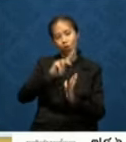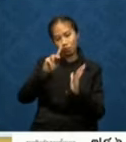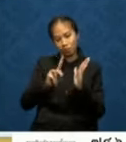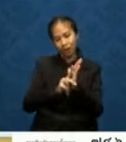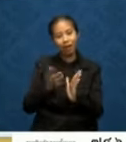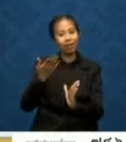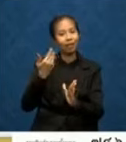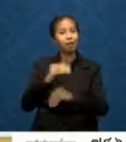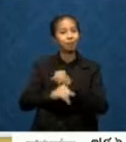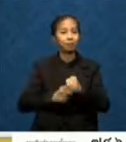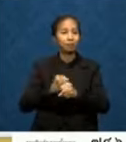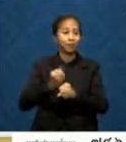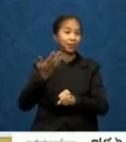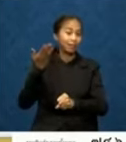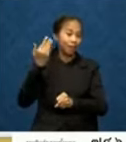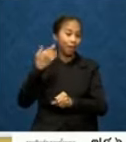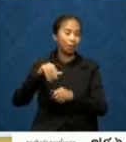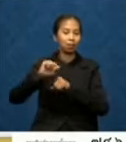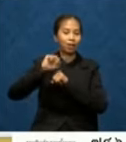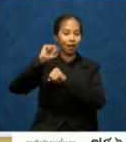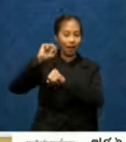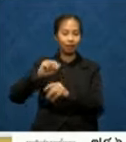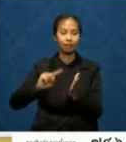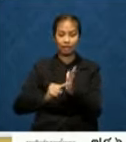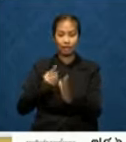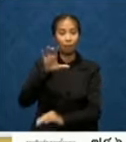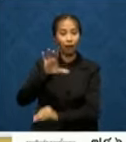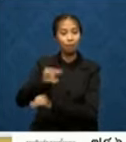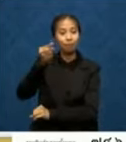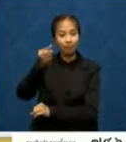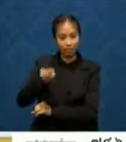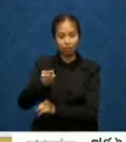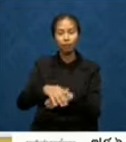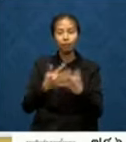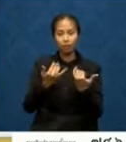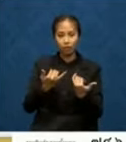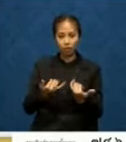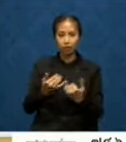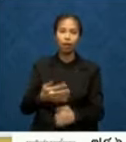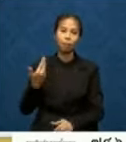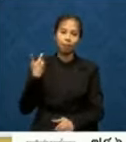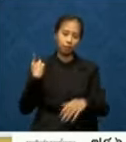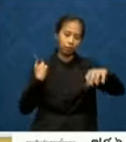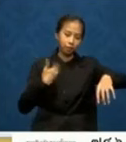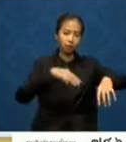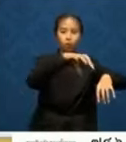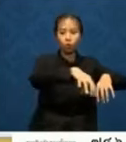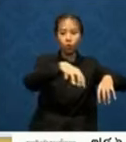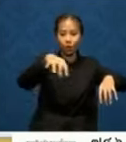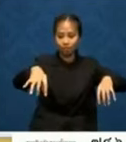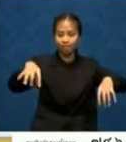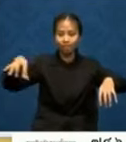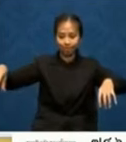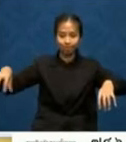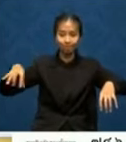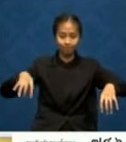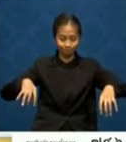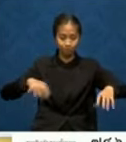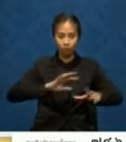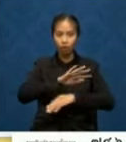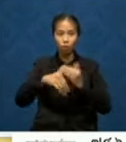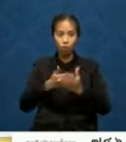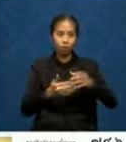นปีที่ผ่านมาตลอดระยะเวลา6เดือนที่ผ่านมาผมขอเรียนว่าทุกหน่วยงานต้นน้ำกลางน้ำและปลายน้ำ